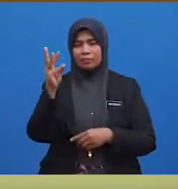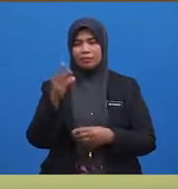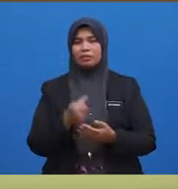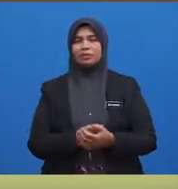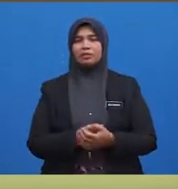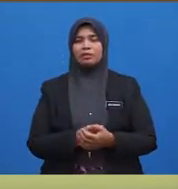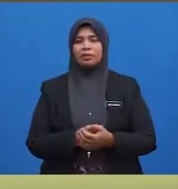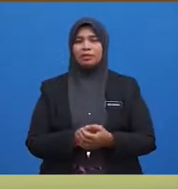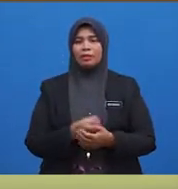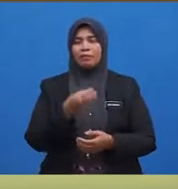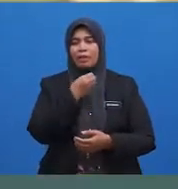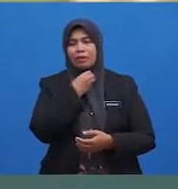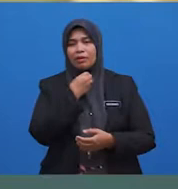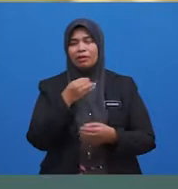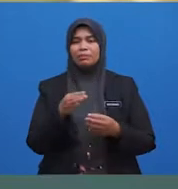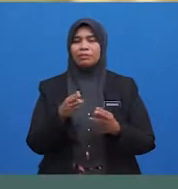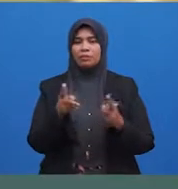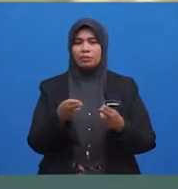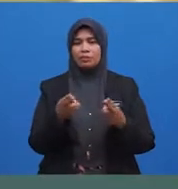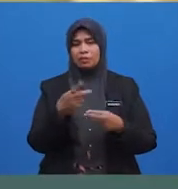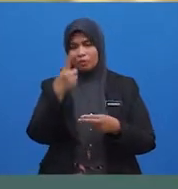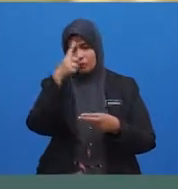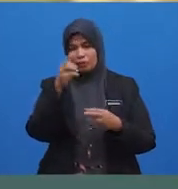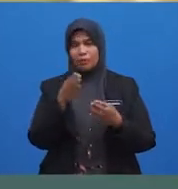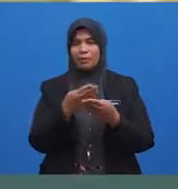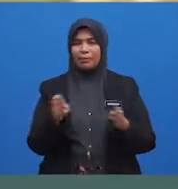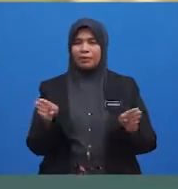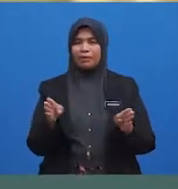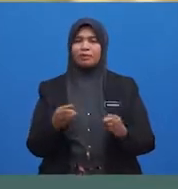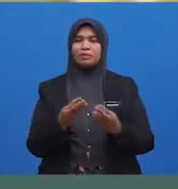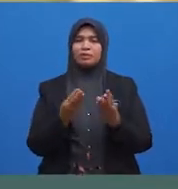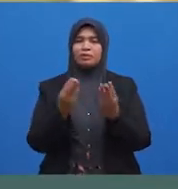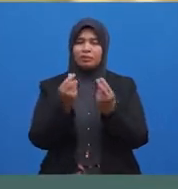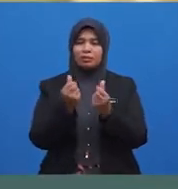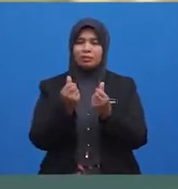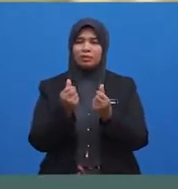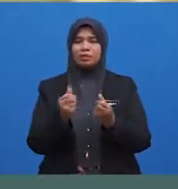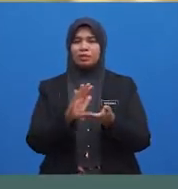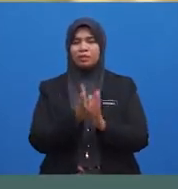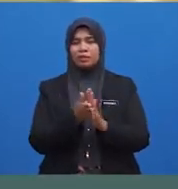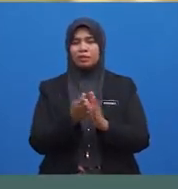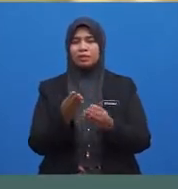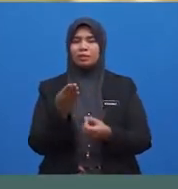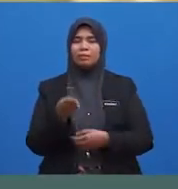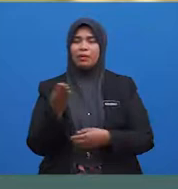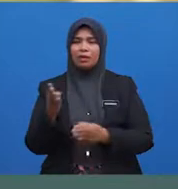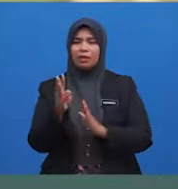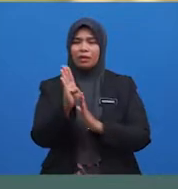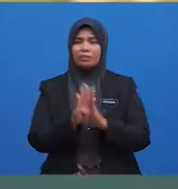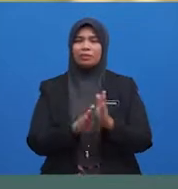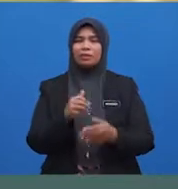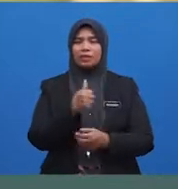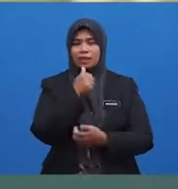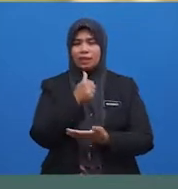Aceh berusaha bebas. Biji timah digunakan sebagai bahan bernilai mendapatkan perlindungan Portugis di